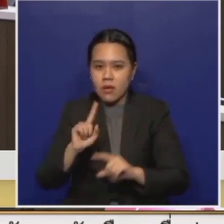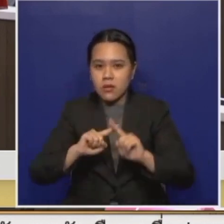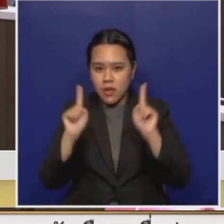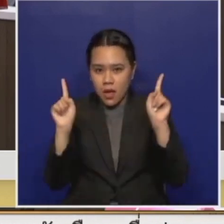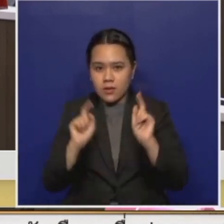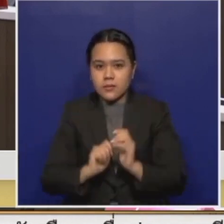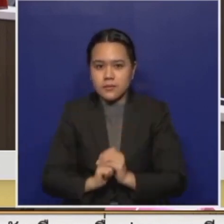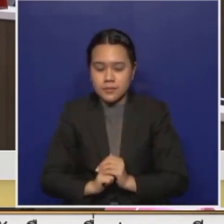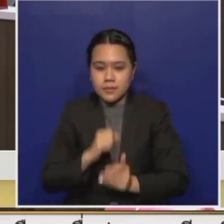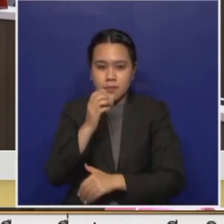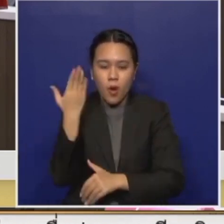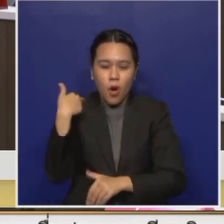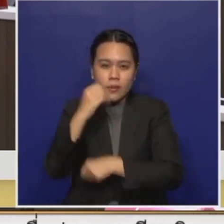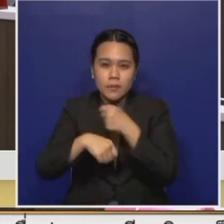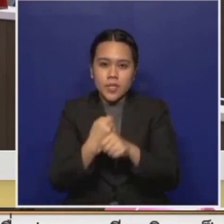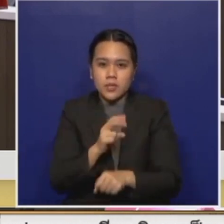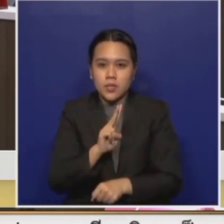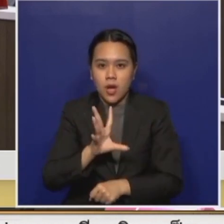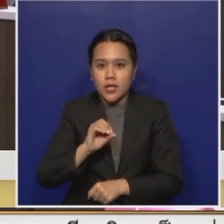ตั้งแต่ปี 5-7 เป็นต้นหมา